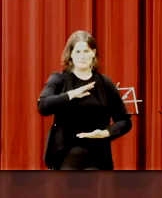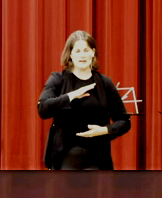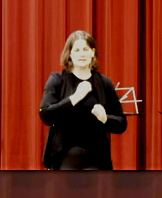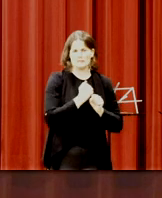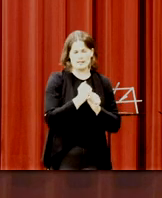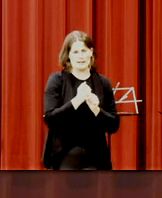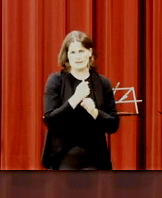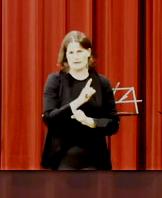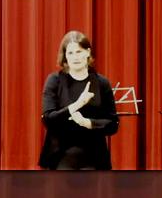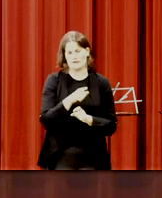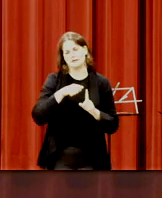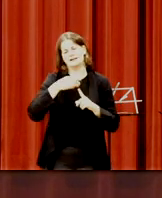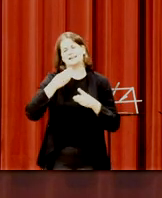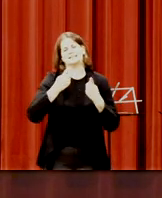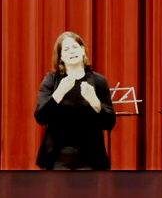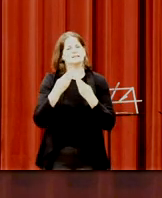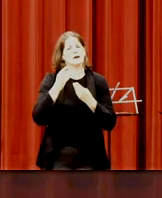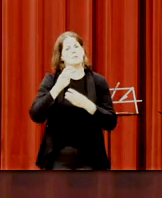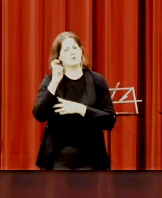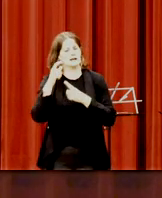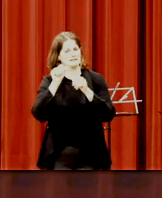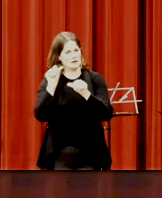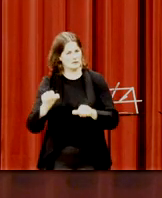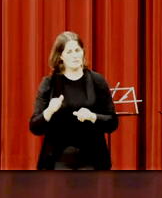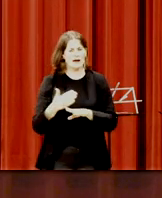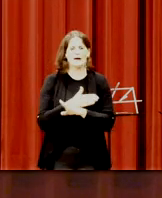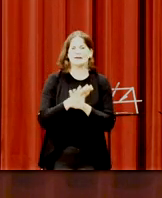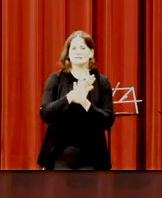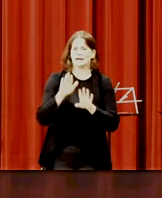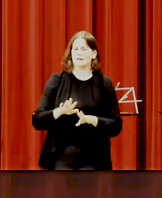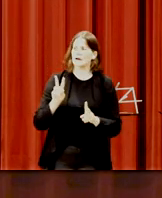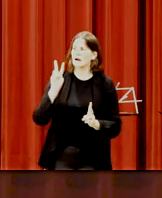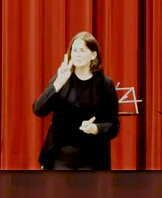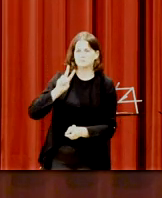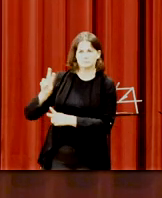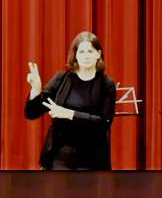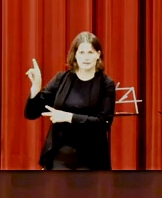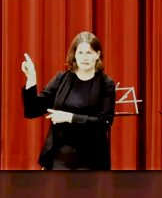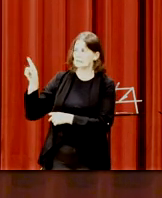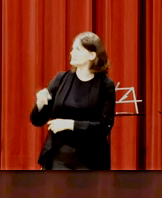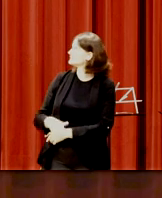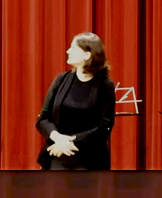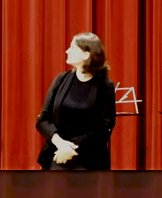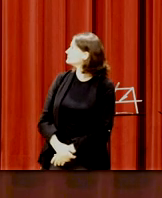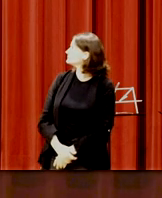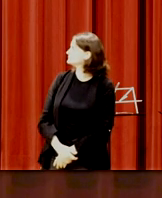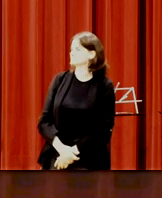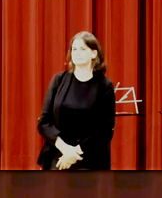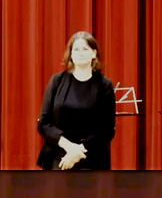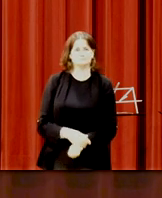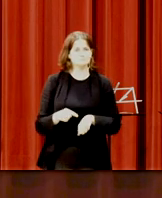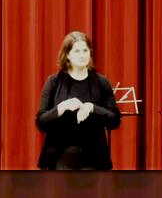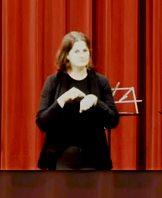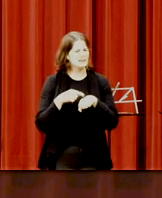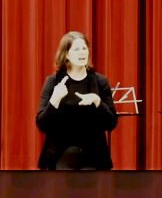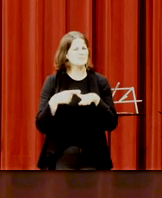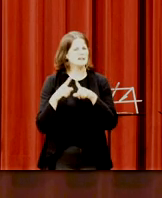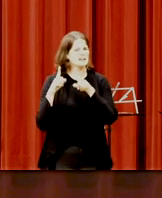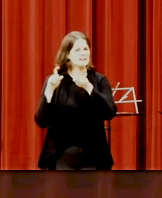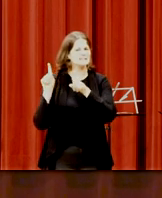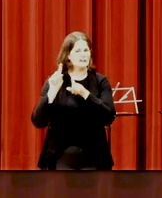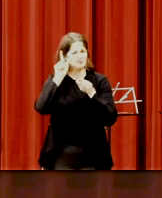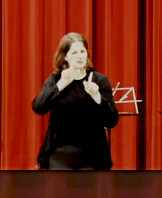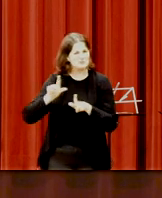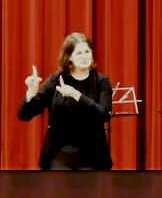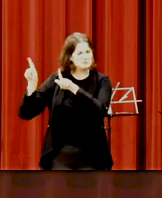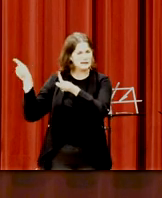Suggerent, no? Per què poso aquesta foto? Perquè si creiem que el que estem vivint ara és el boom, és